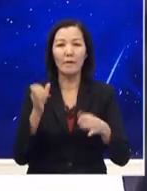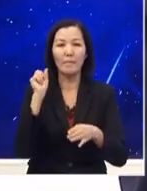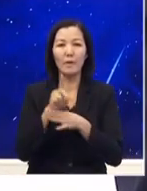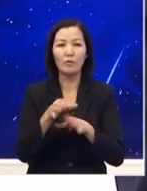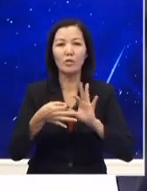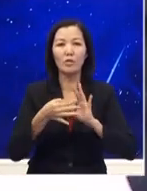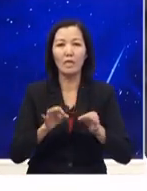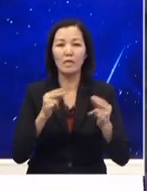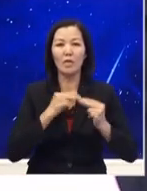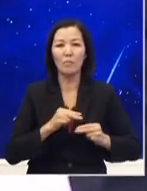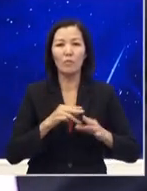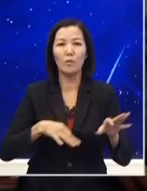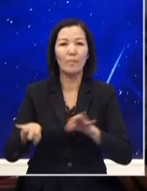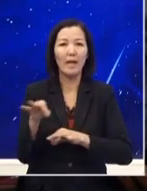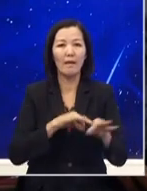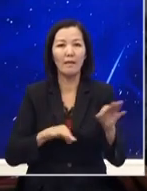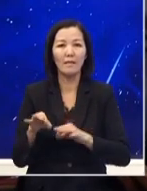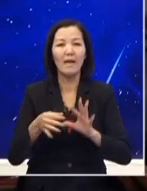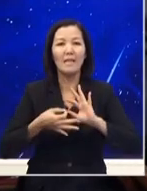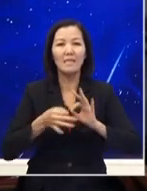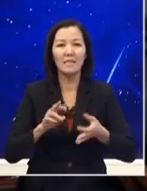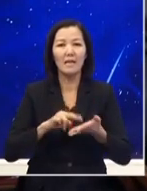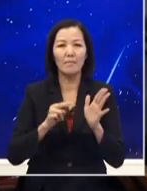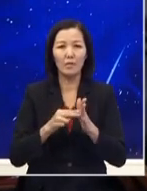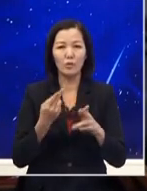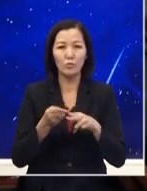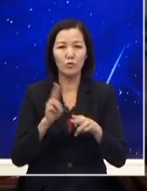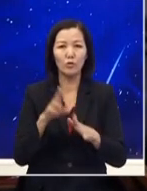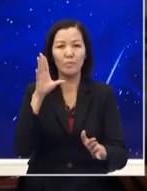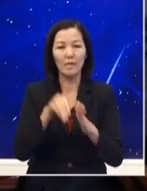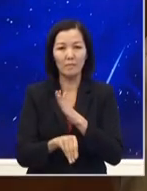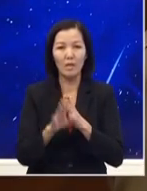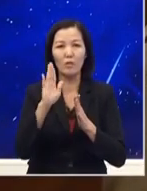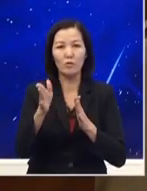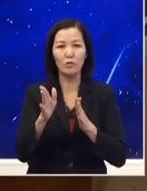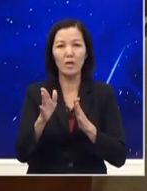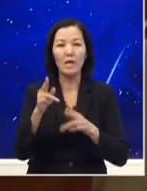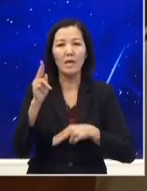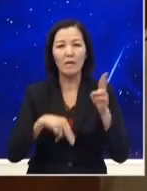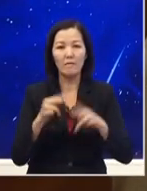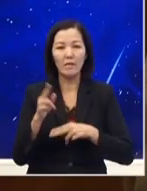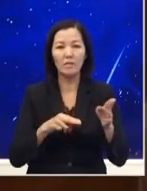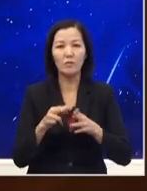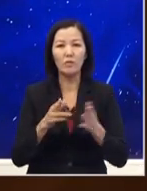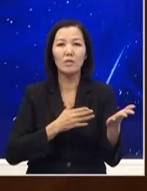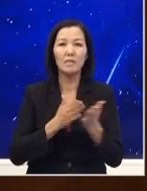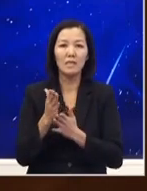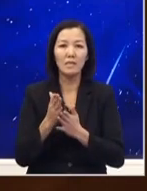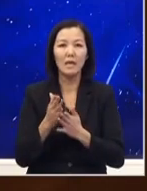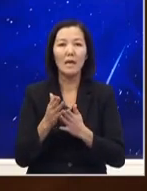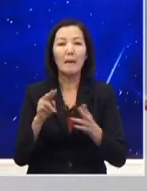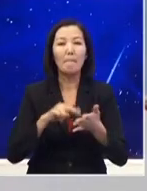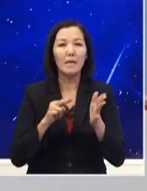провести тщательную работу по разработке проекта детальной планировки с учетом расположения будущих инфраструктурных сетей. Кроме